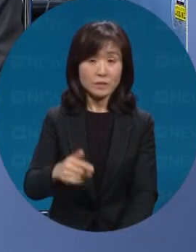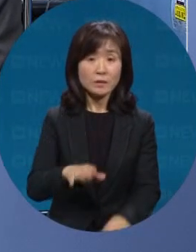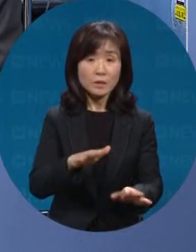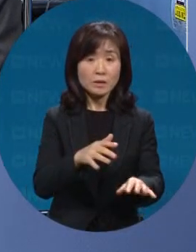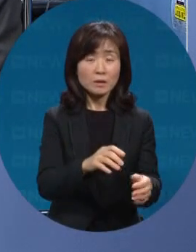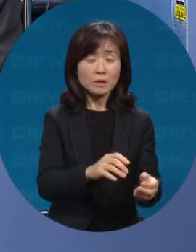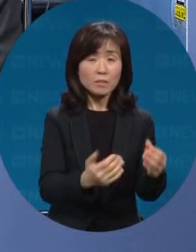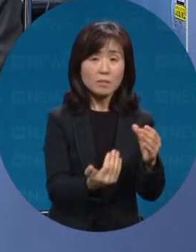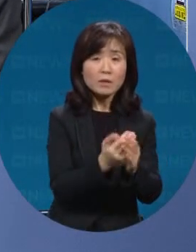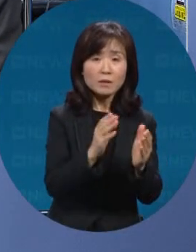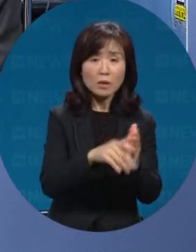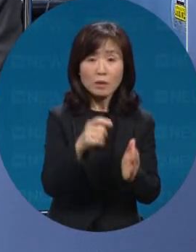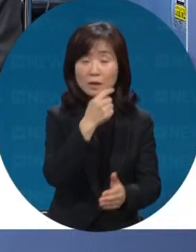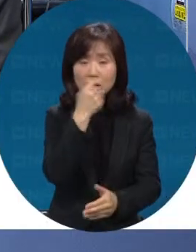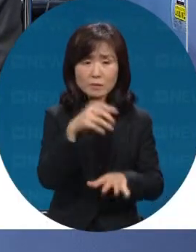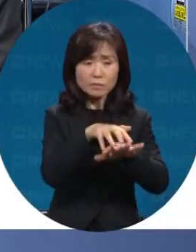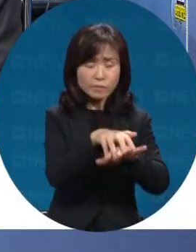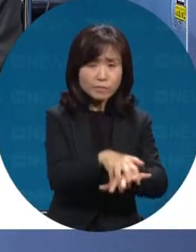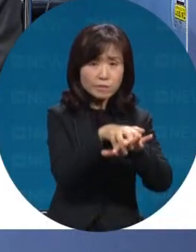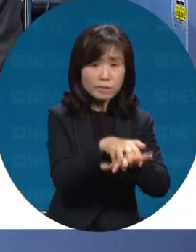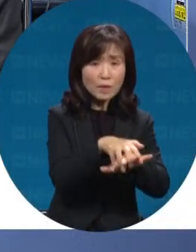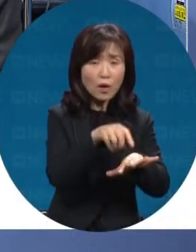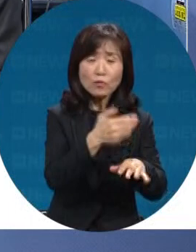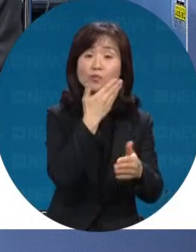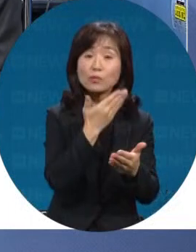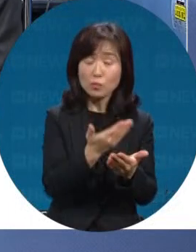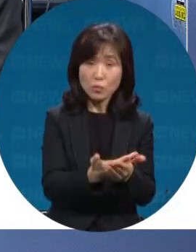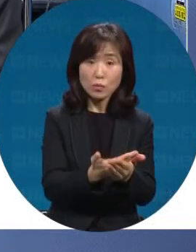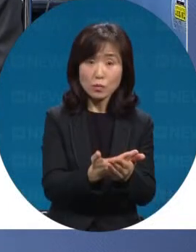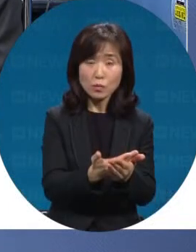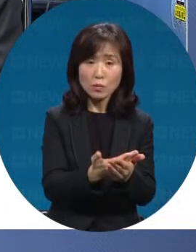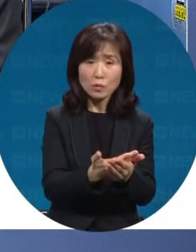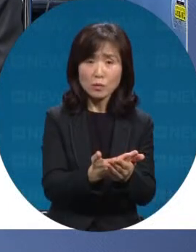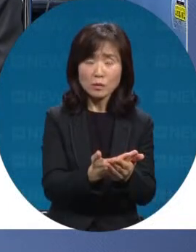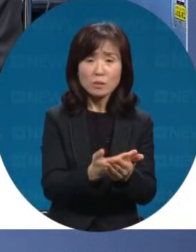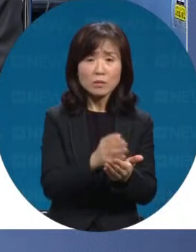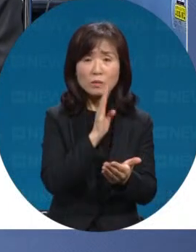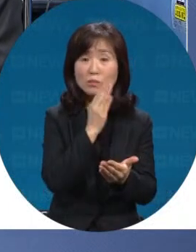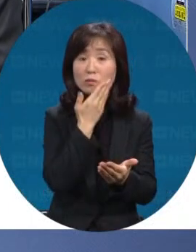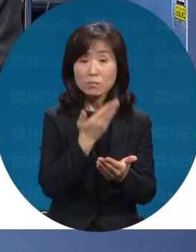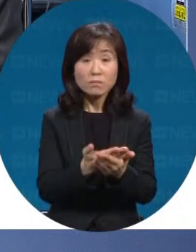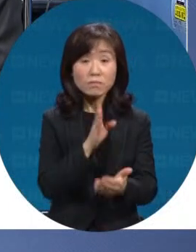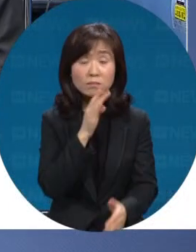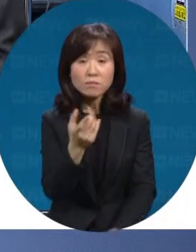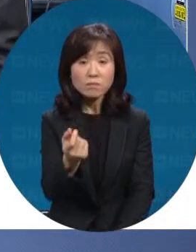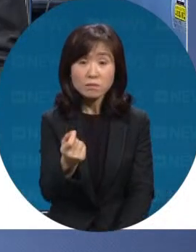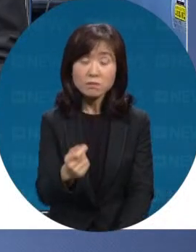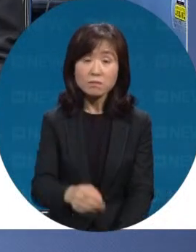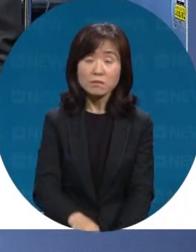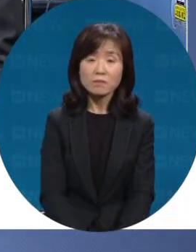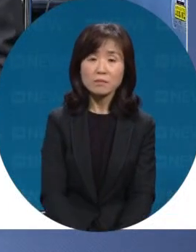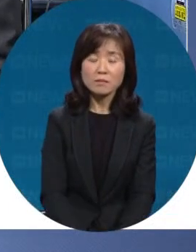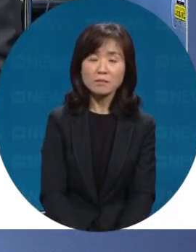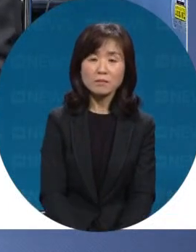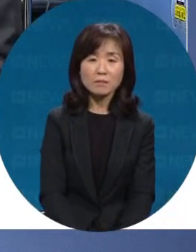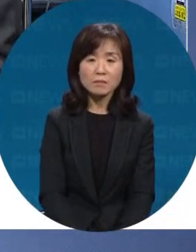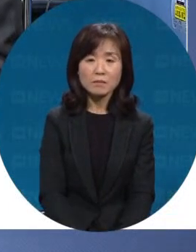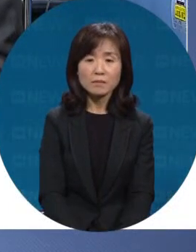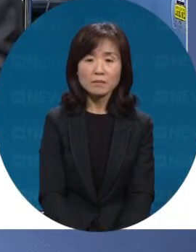됐습니다만 심폐소생술의 중요성, 뭐 더 말할 필요가 없겠죠.